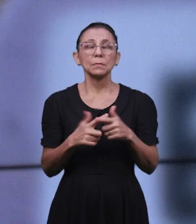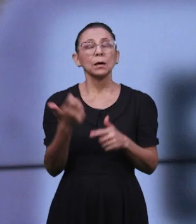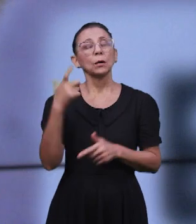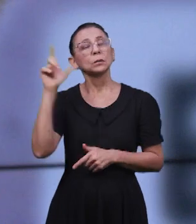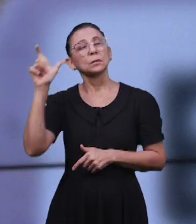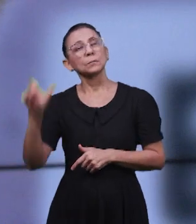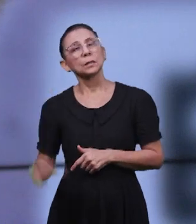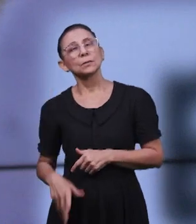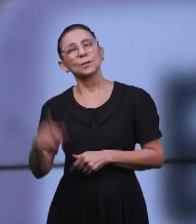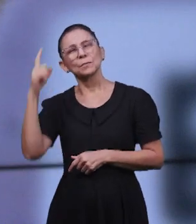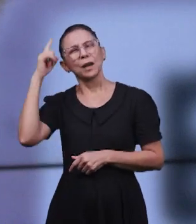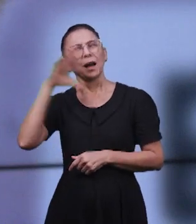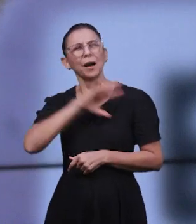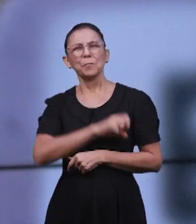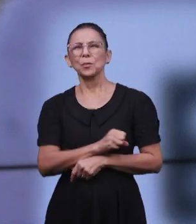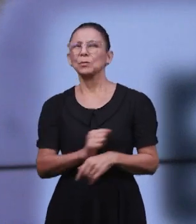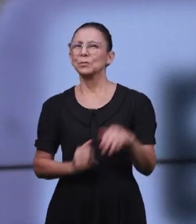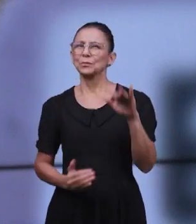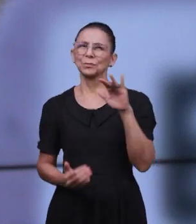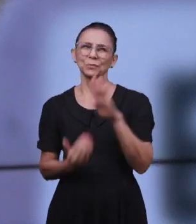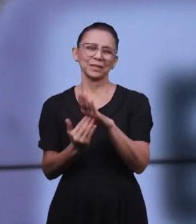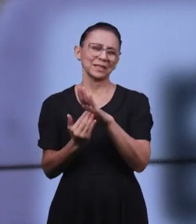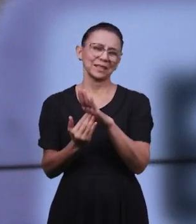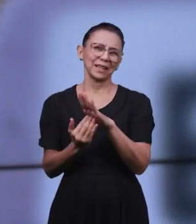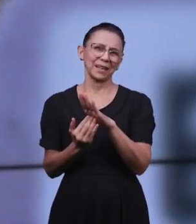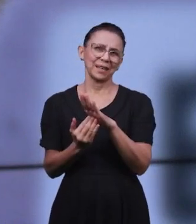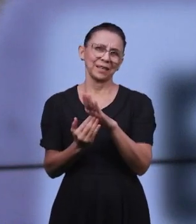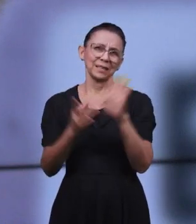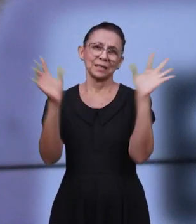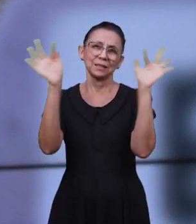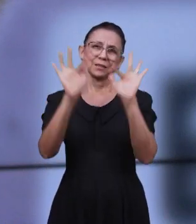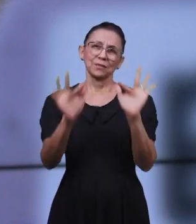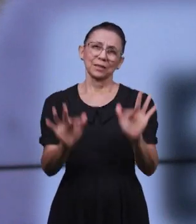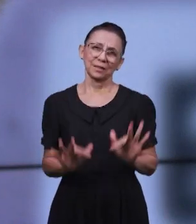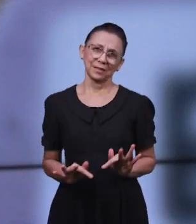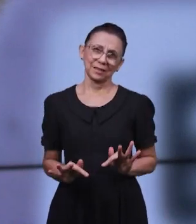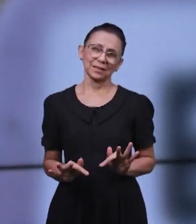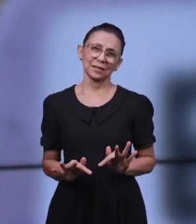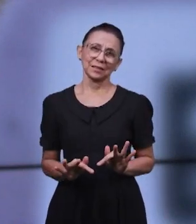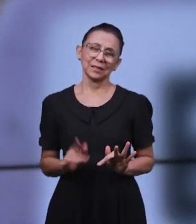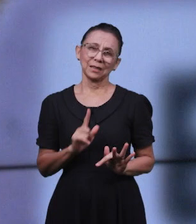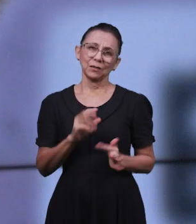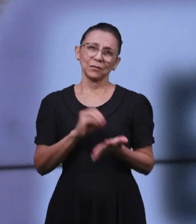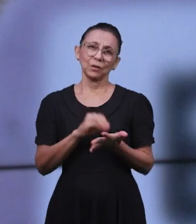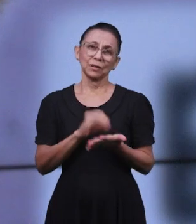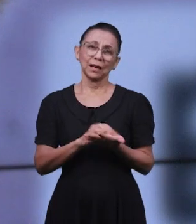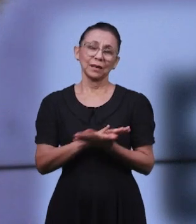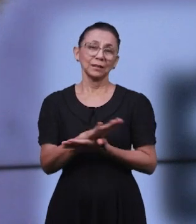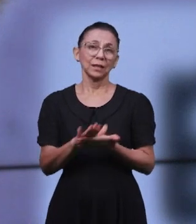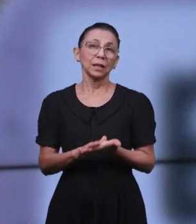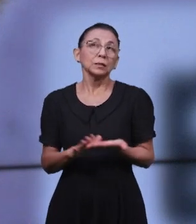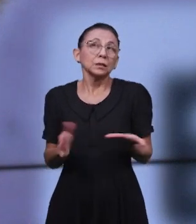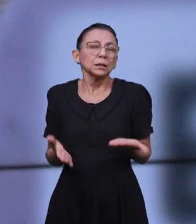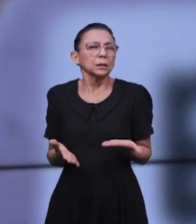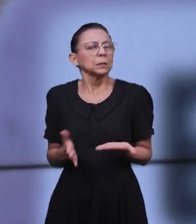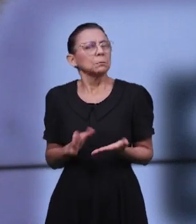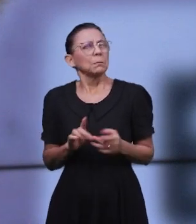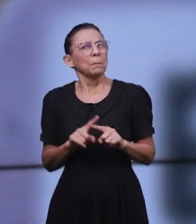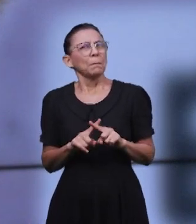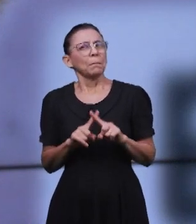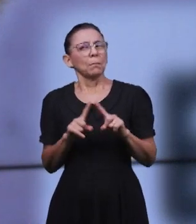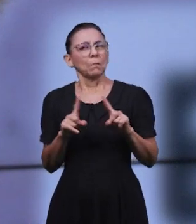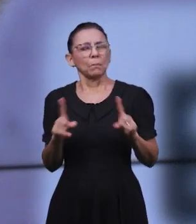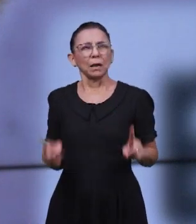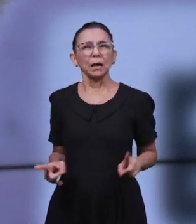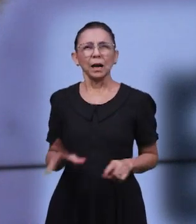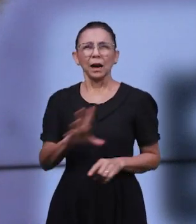tranquille, être heureux et sans aucune frustration. Ainsi, ils traduisent amour en